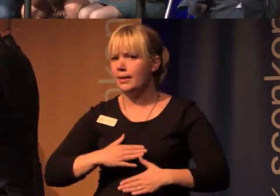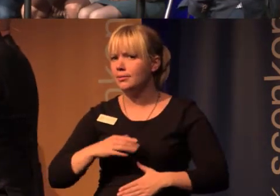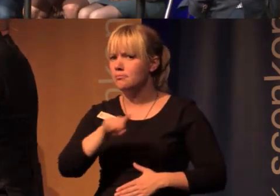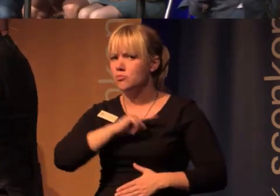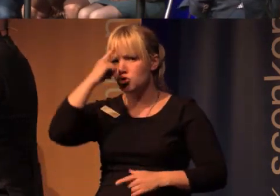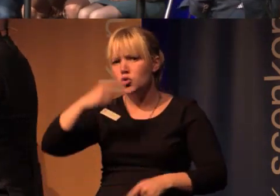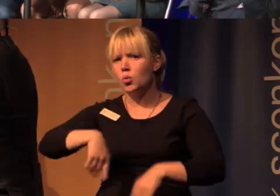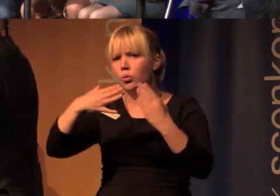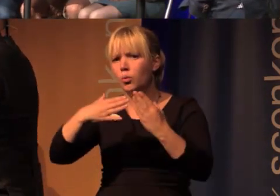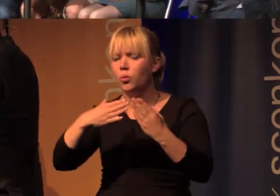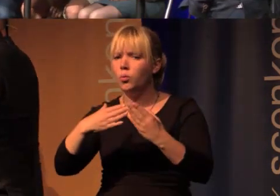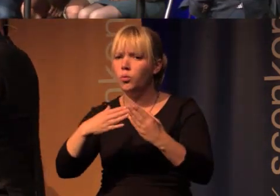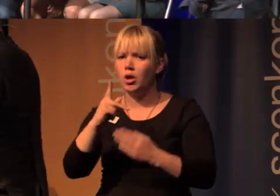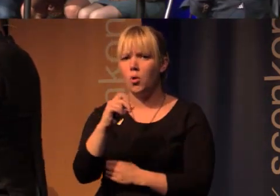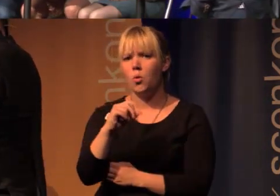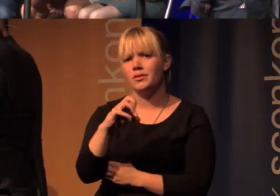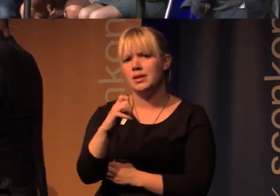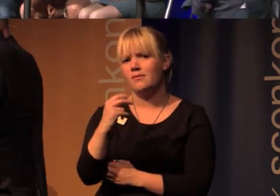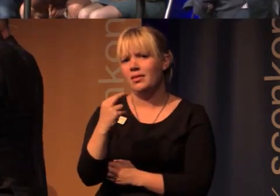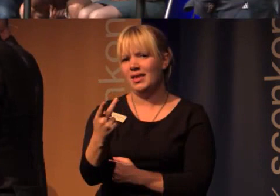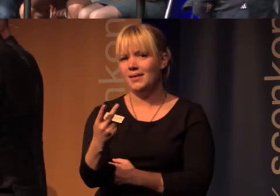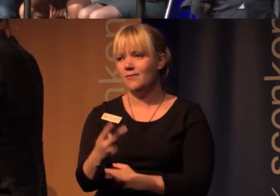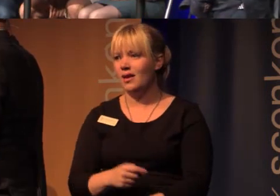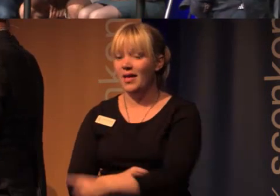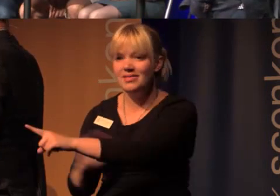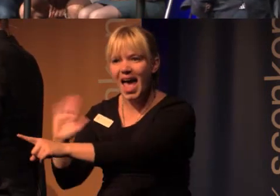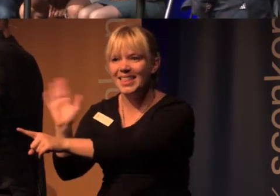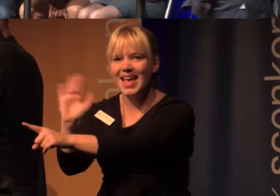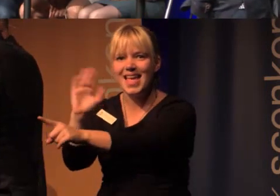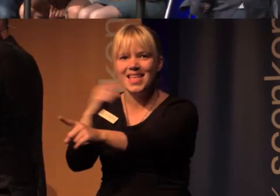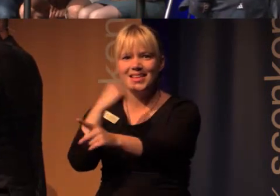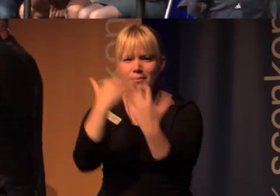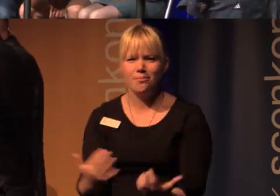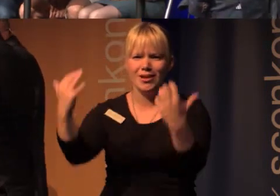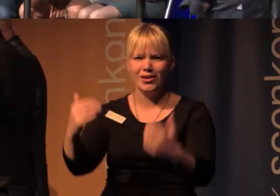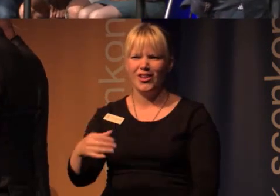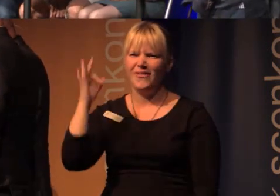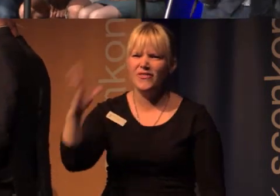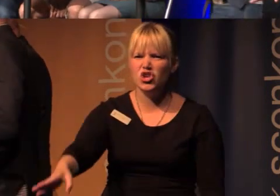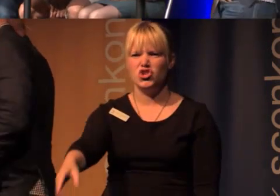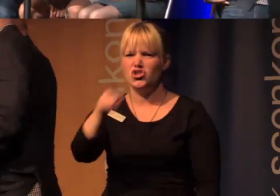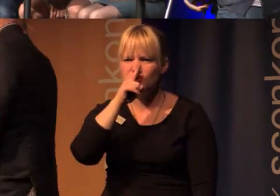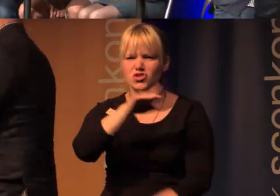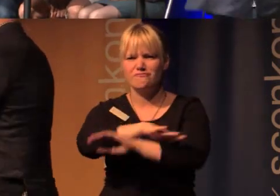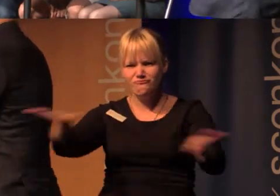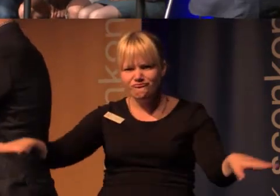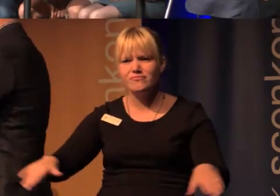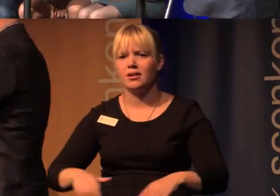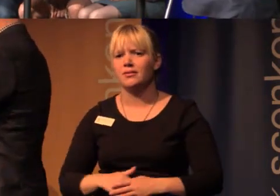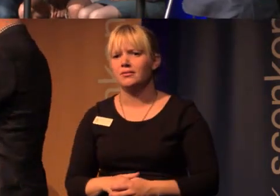exempel på hur man kan lyfta fram nationella kulturer. Tack. Niklas. Nu är det Niklas och sen